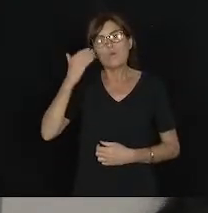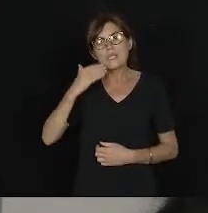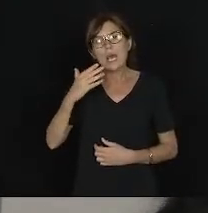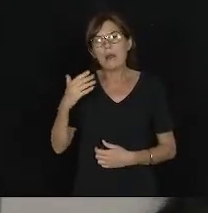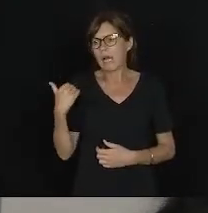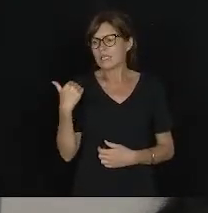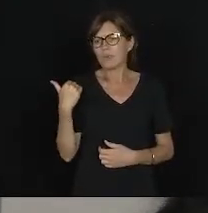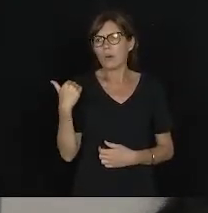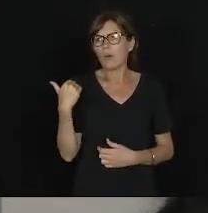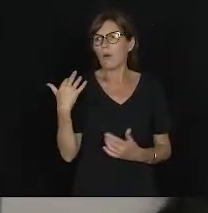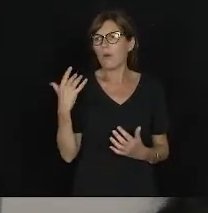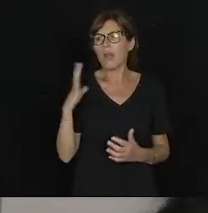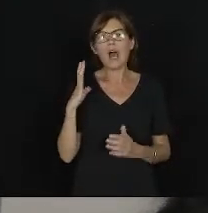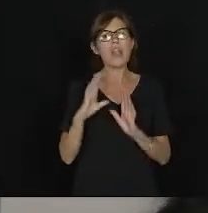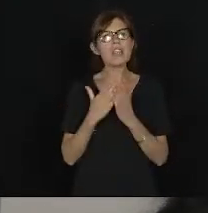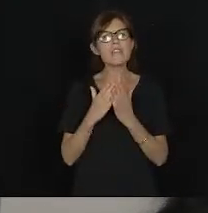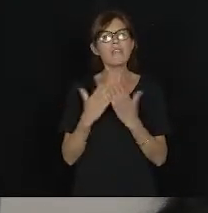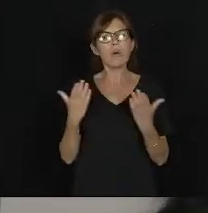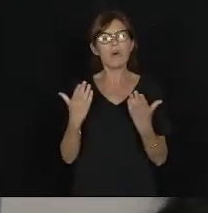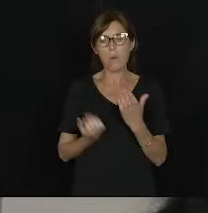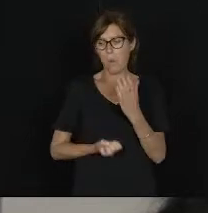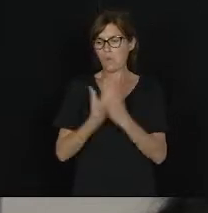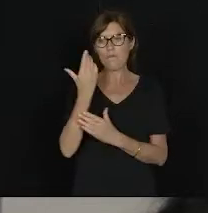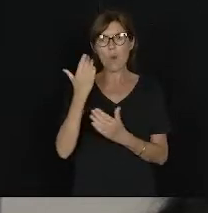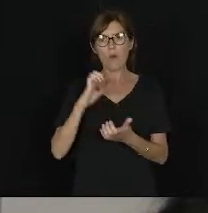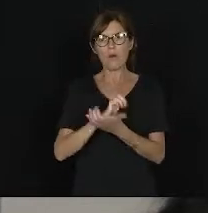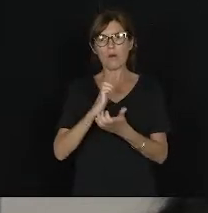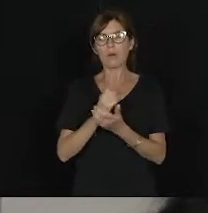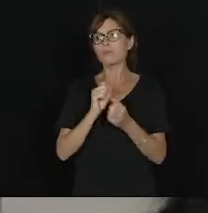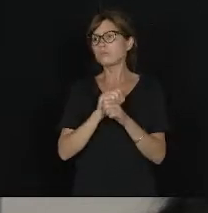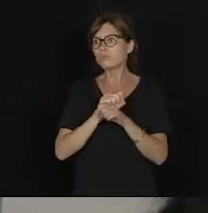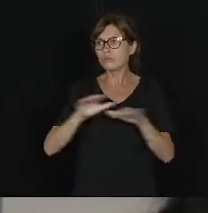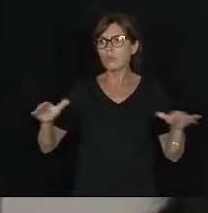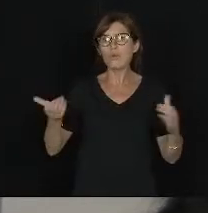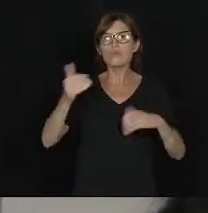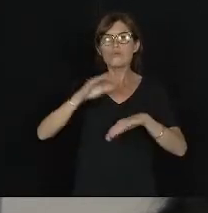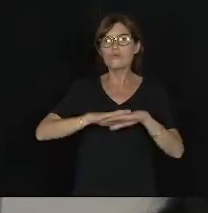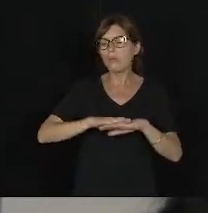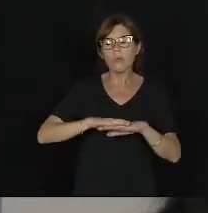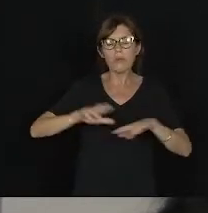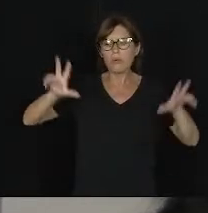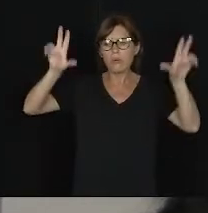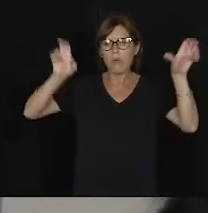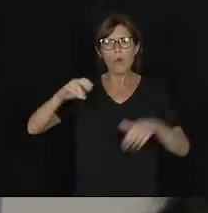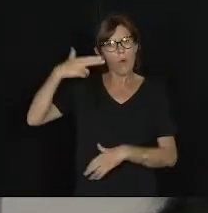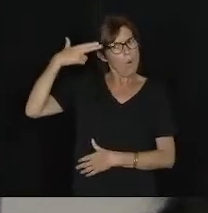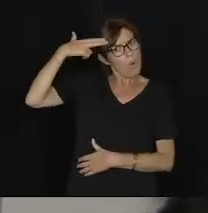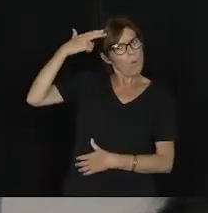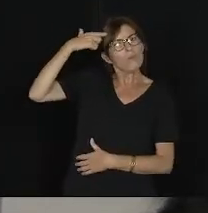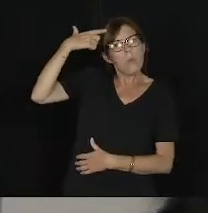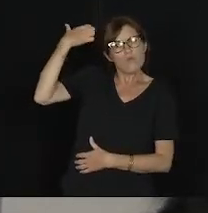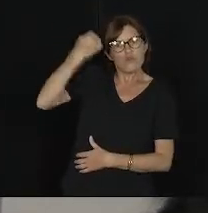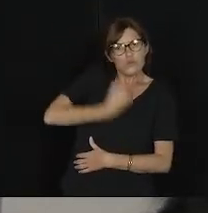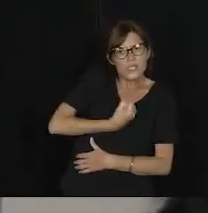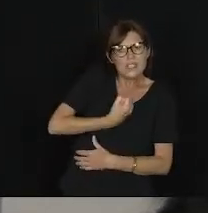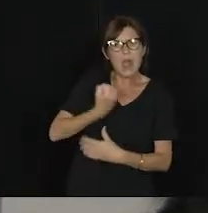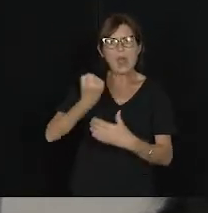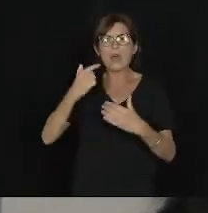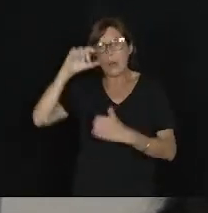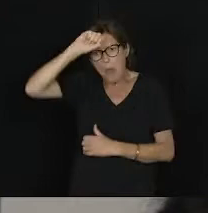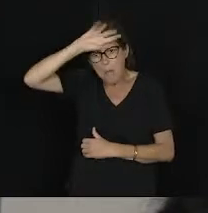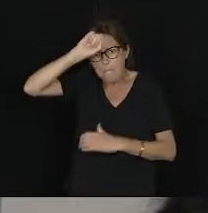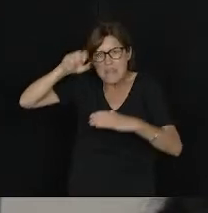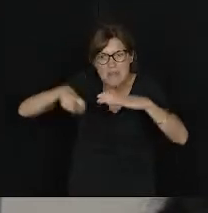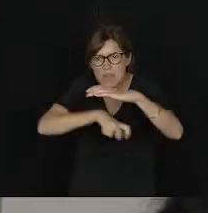vient de sortir un livre d'Emmanuel Droit sur les suicidés des mines. Il y a une ville en avril 1945 où il y a